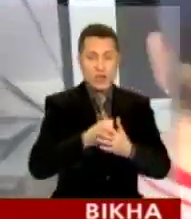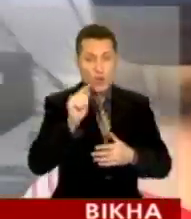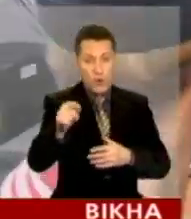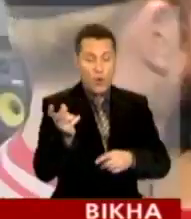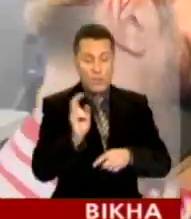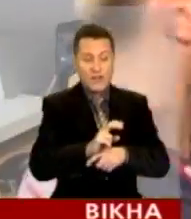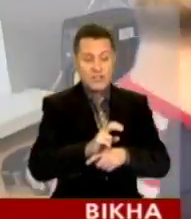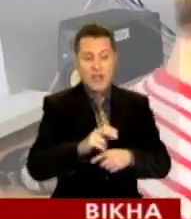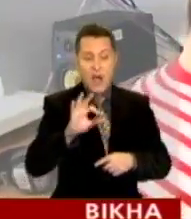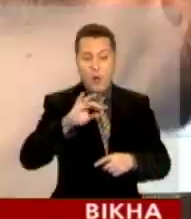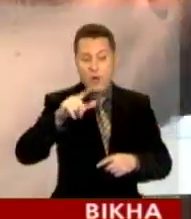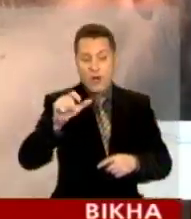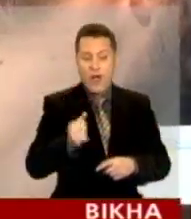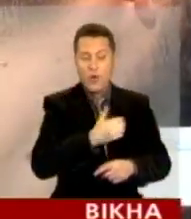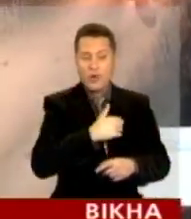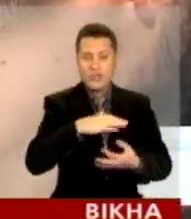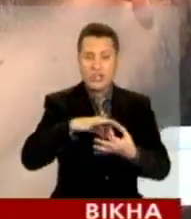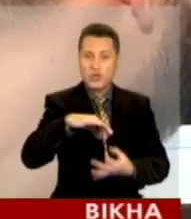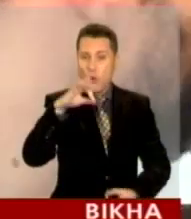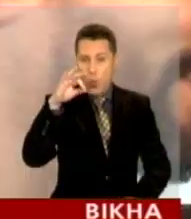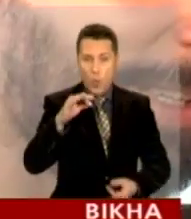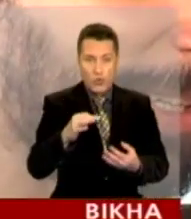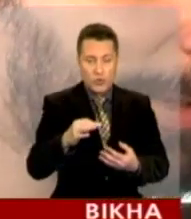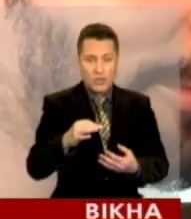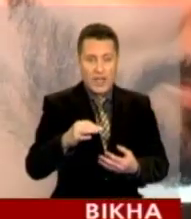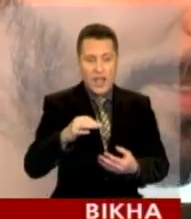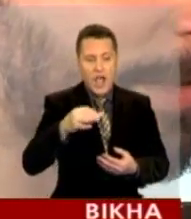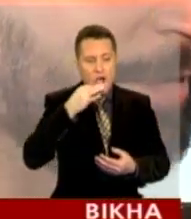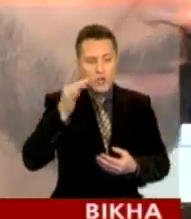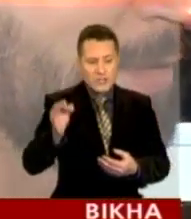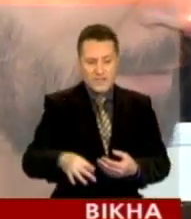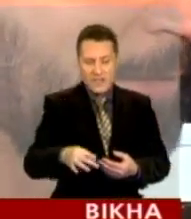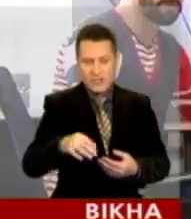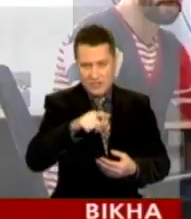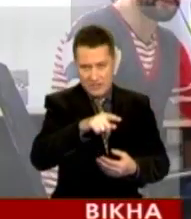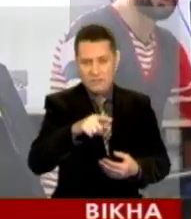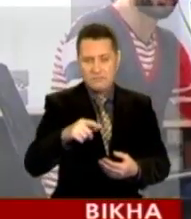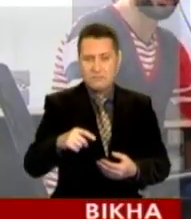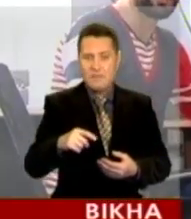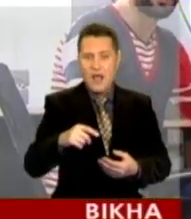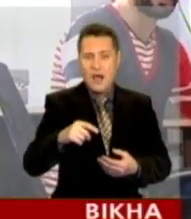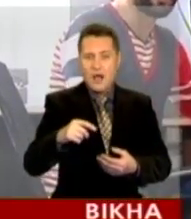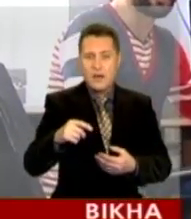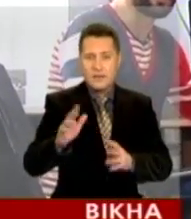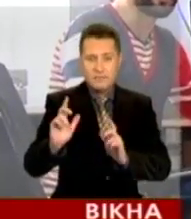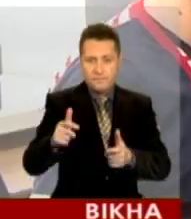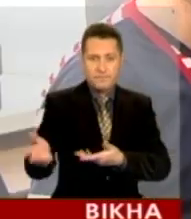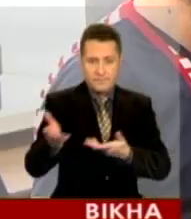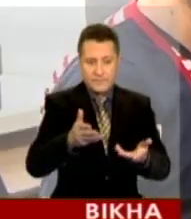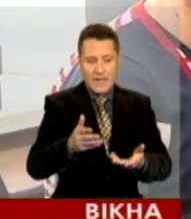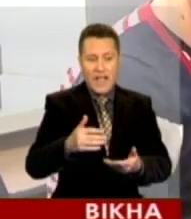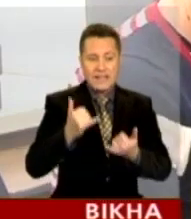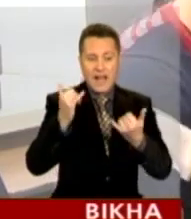прийшла Ольга, запевнила, хоче схуднути будь-що. Досвідчений телевізійник бачив чимало учасників і Ользі здивувався. Для